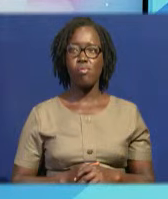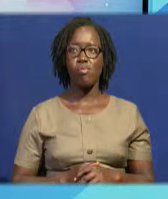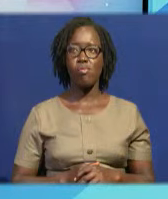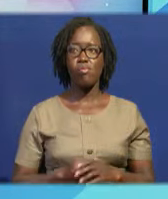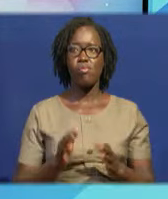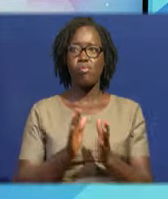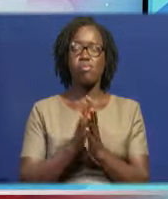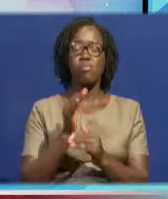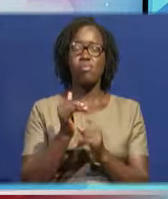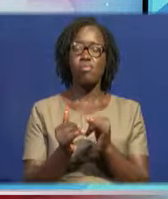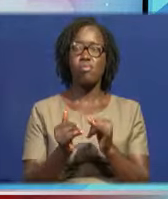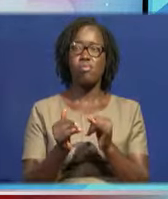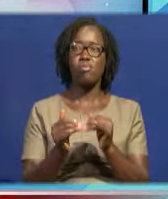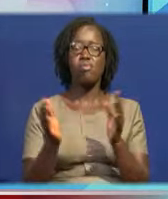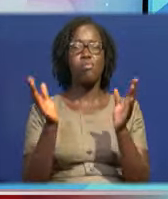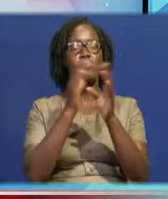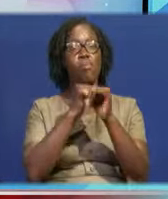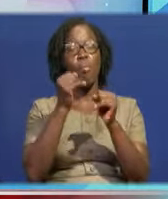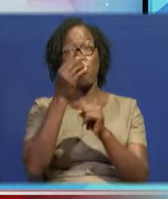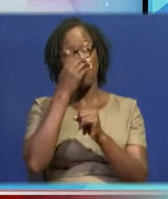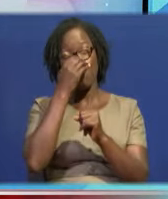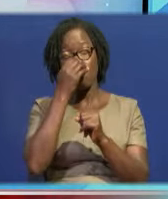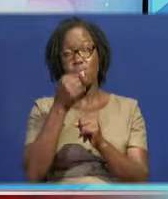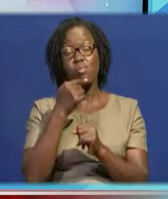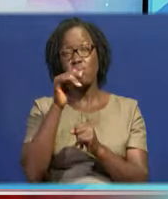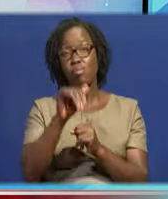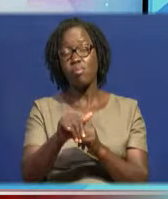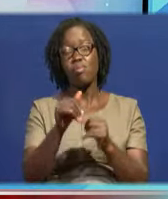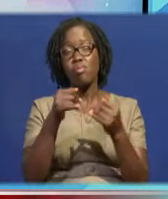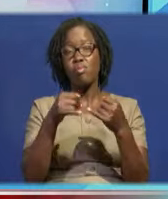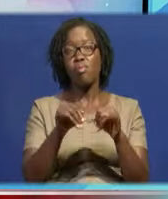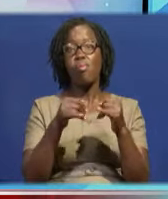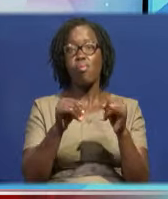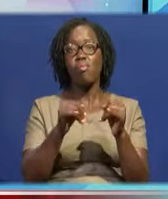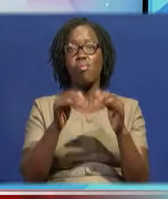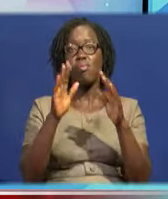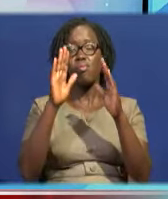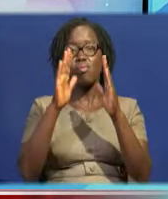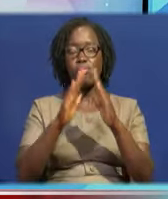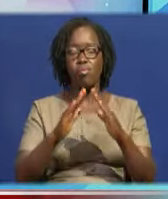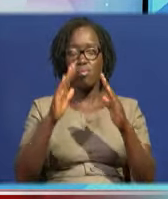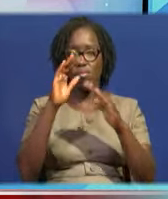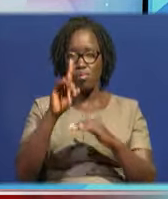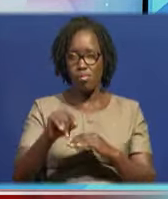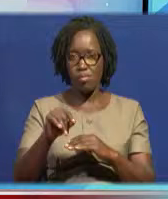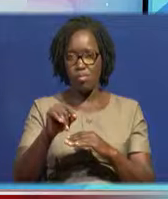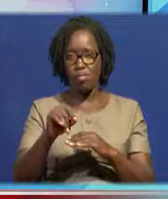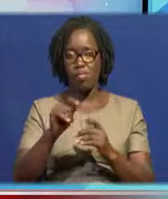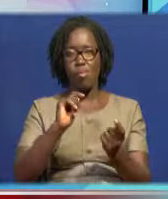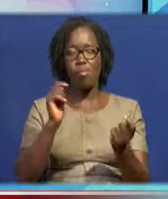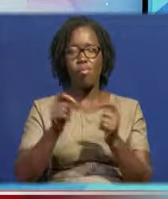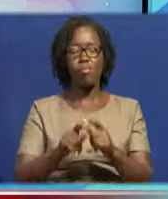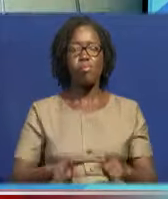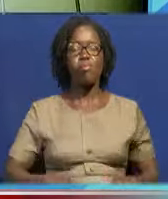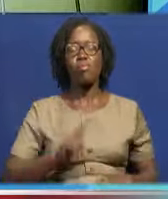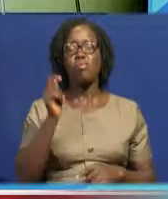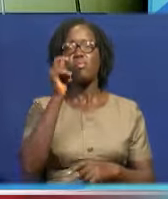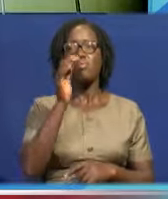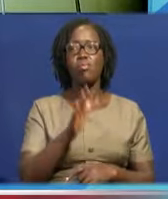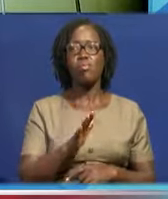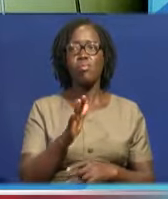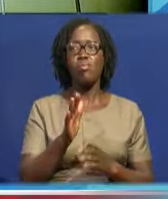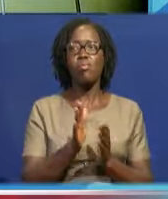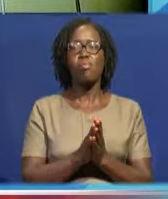Andamana nasi mtazamaji hadi tamati. Rais William Ruto anasema utekelezaji wa mpango wa nyumba za gharama nafuu utageuza maisha ya Wakenya